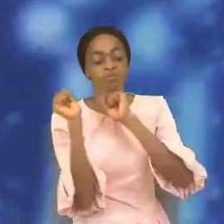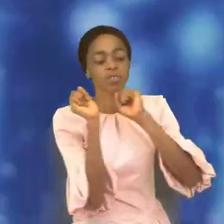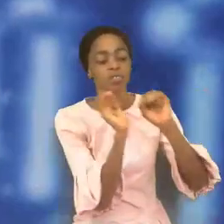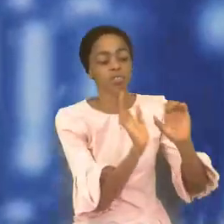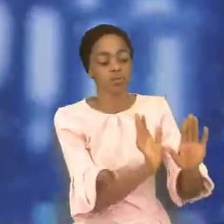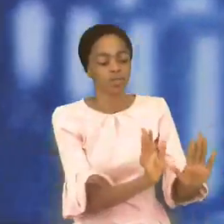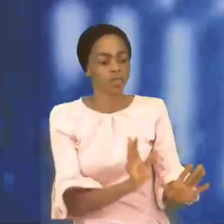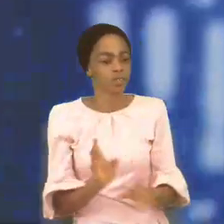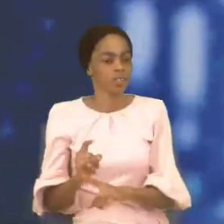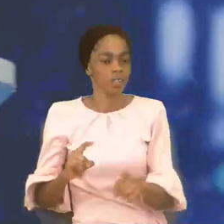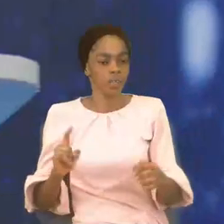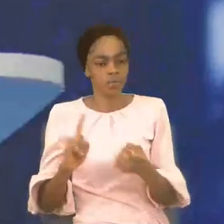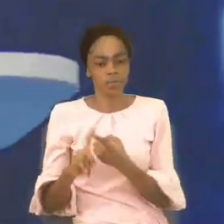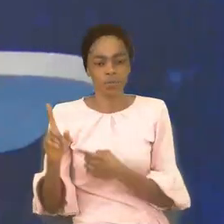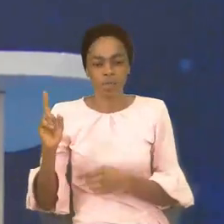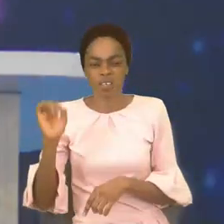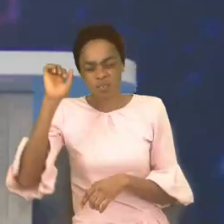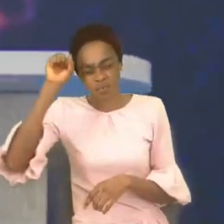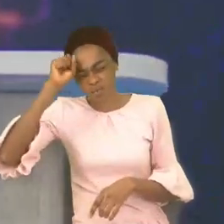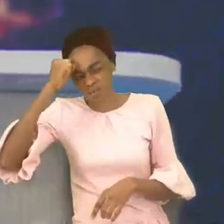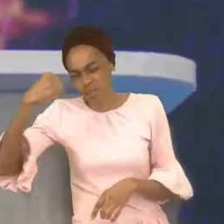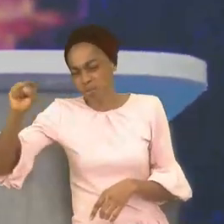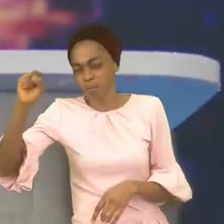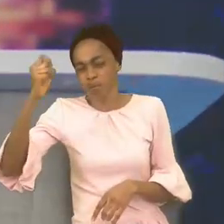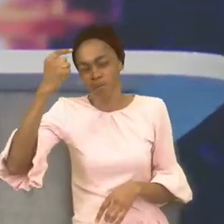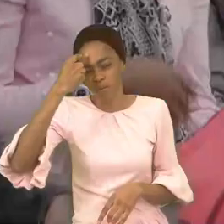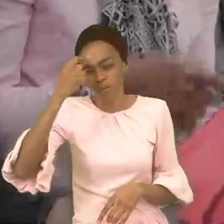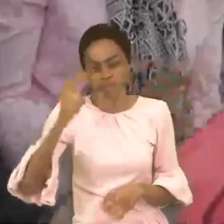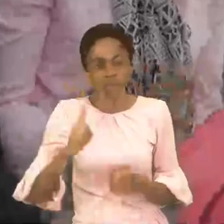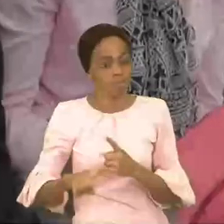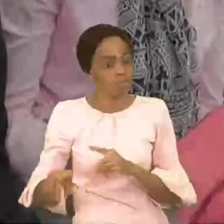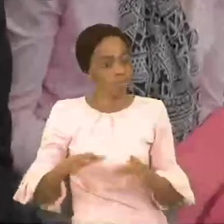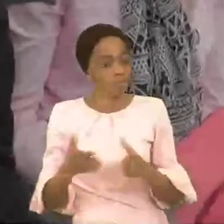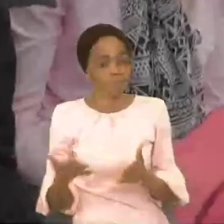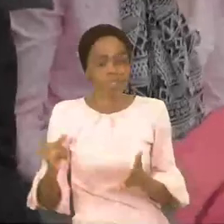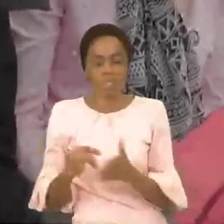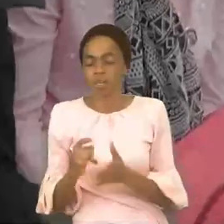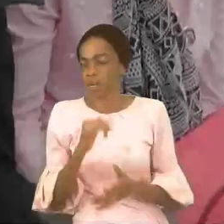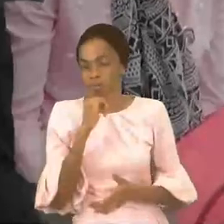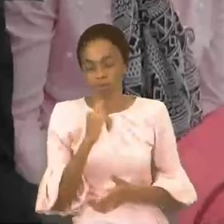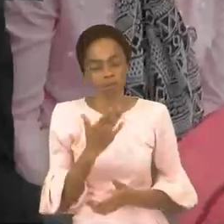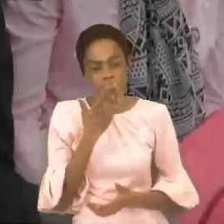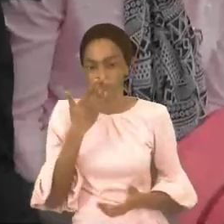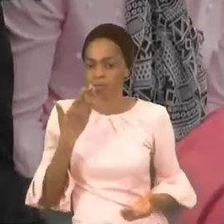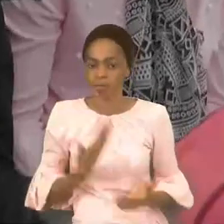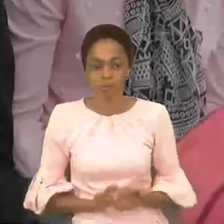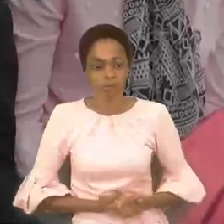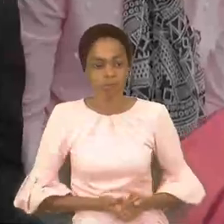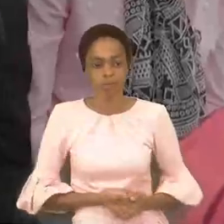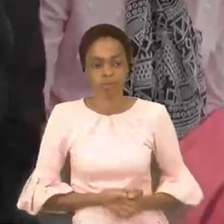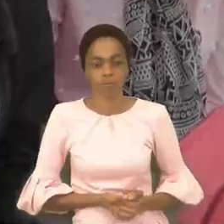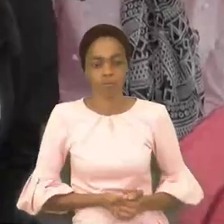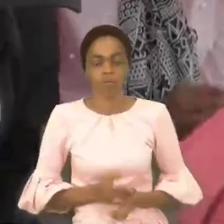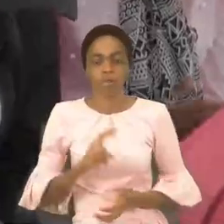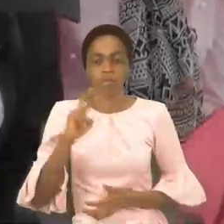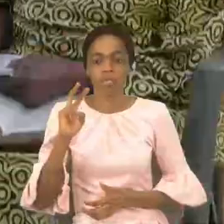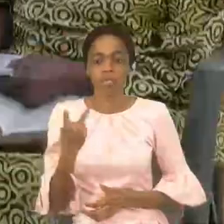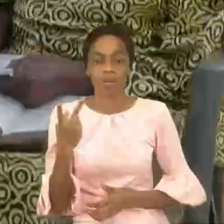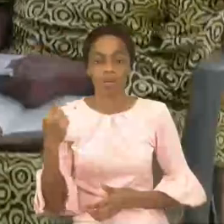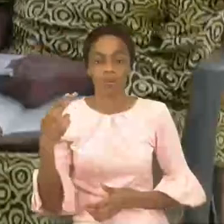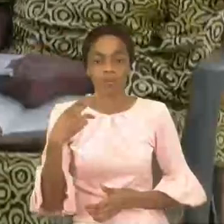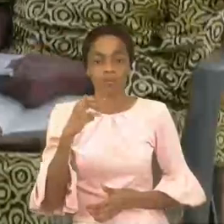sens réprouvé pour commettre des choses indignes. Deuxième Thessaloniciens, au